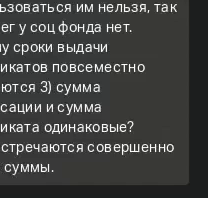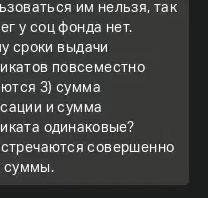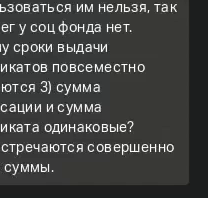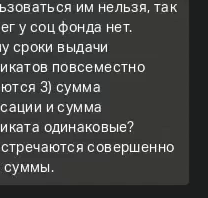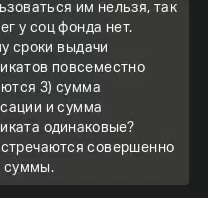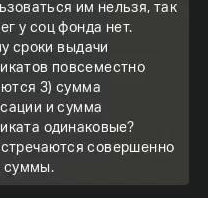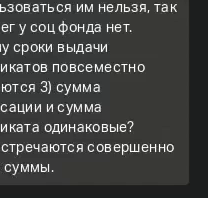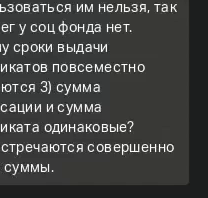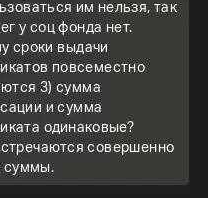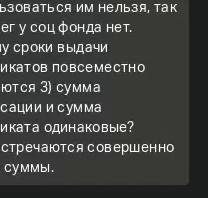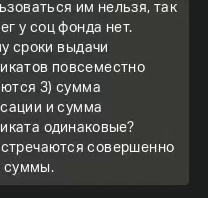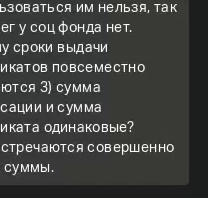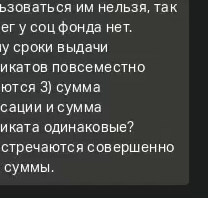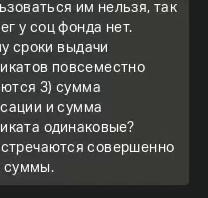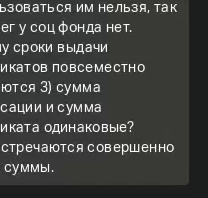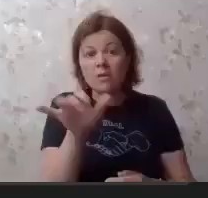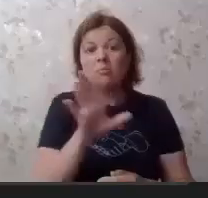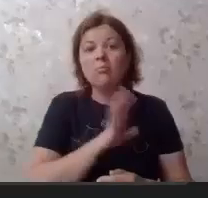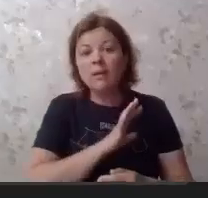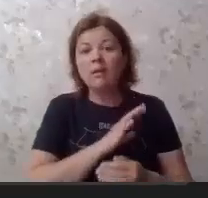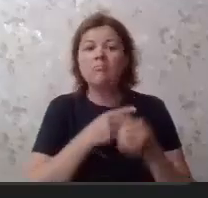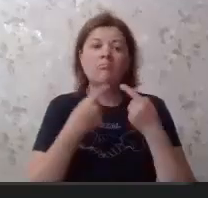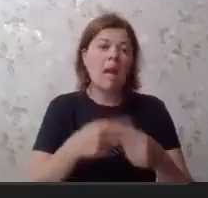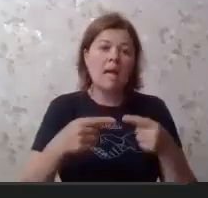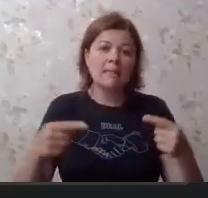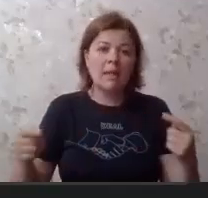и если вы сталкиваетесь с теми или иными проблемами